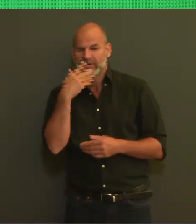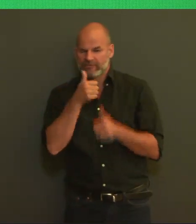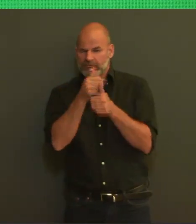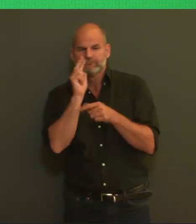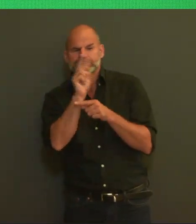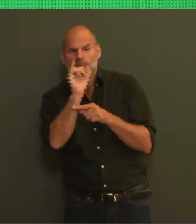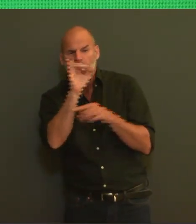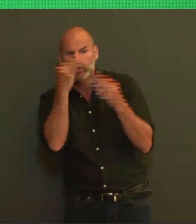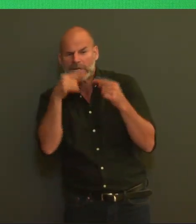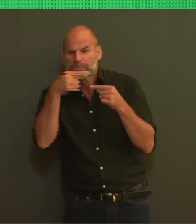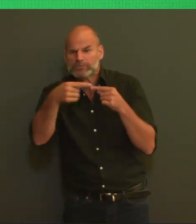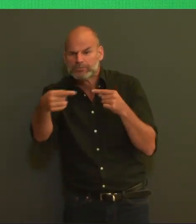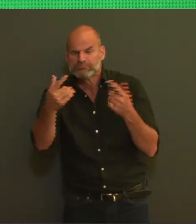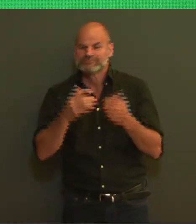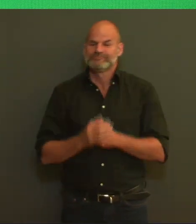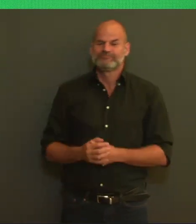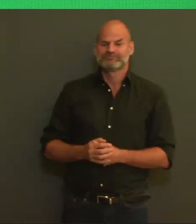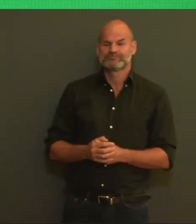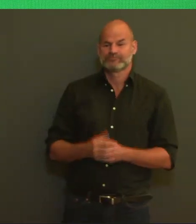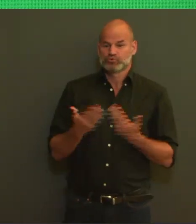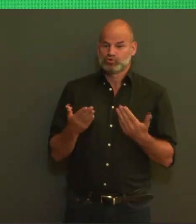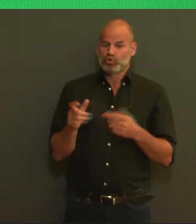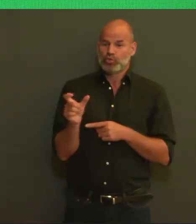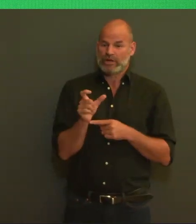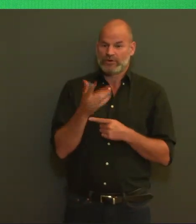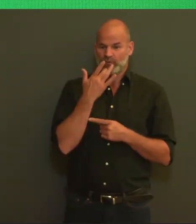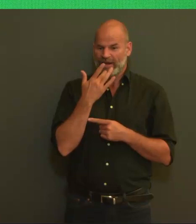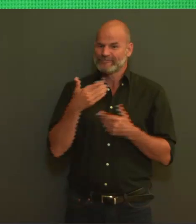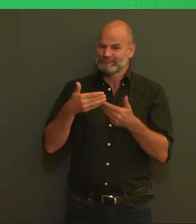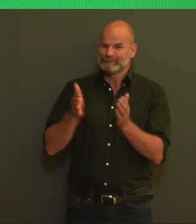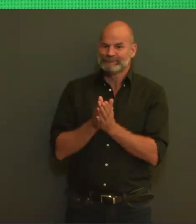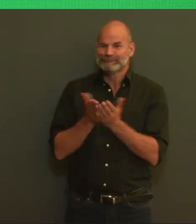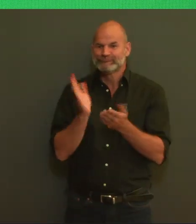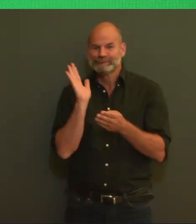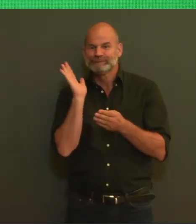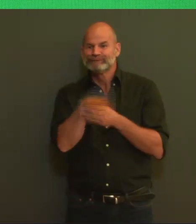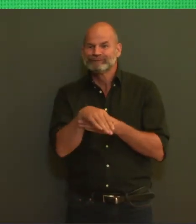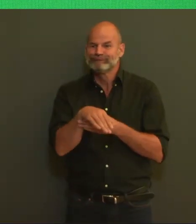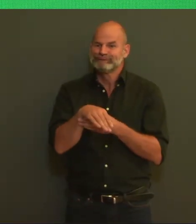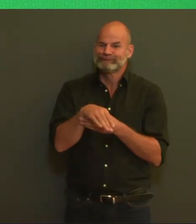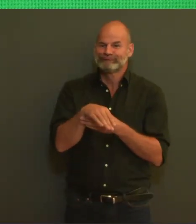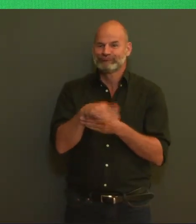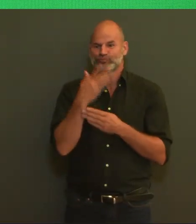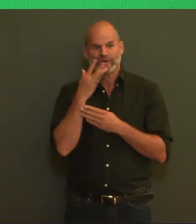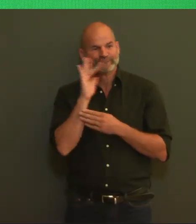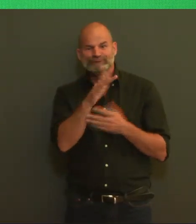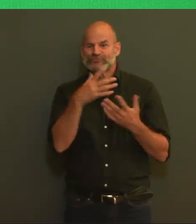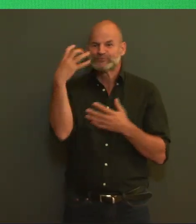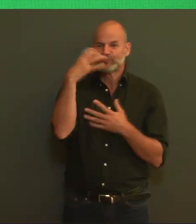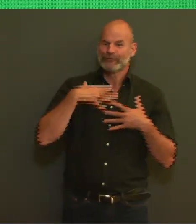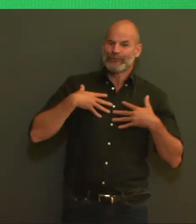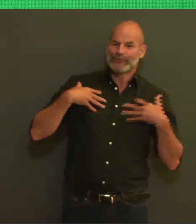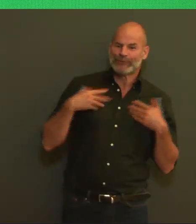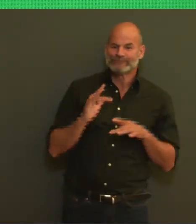er dit weekend in gezinsverband op willen uittrekken om te genieten van het aangename zomerweer. Ons land kent gelukkig heel